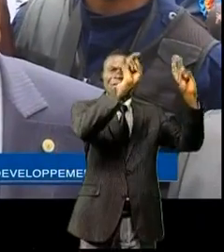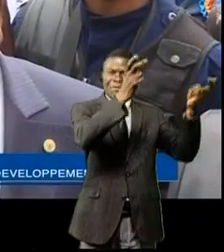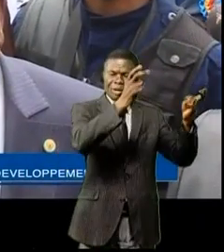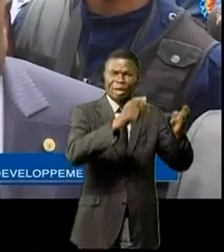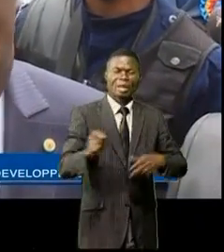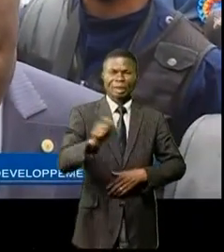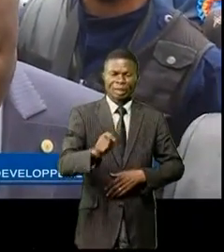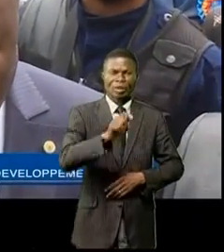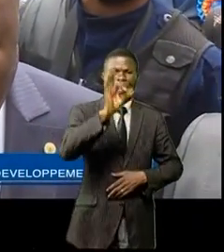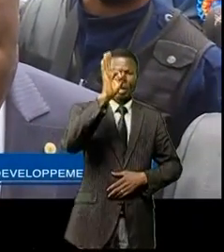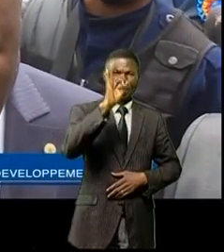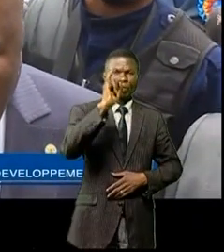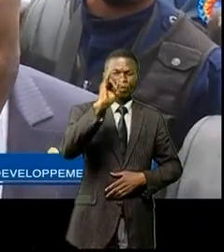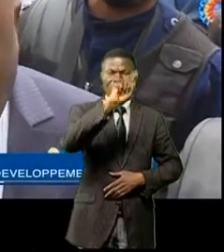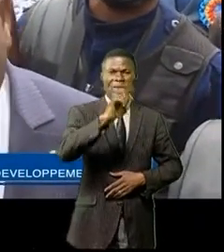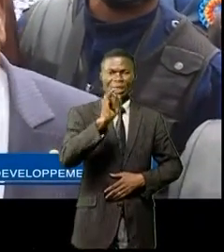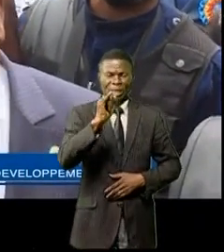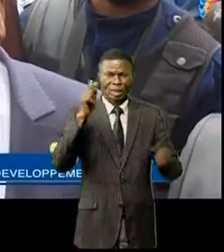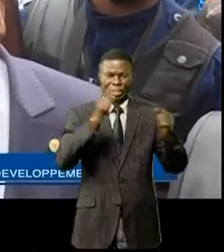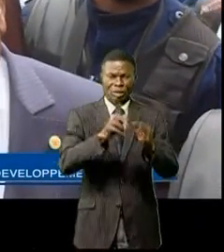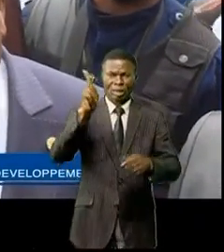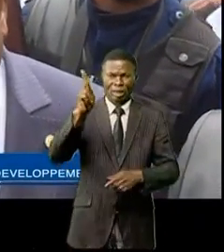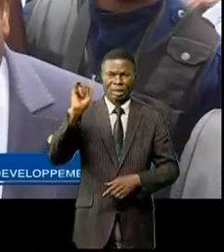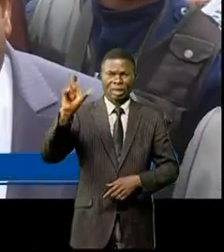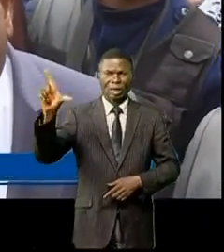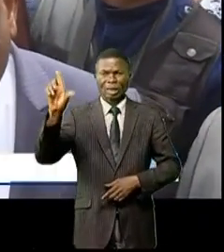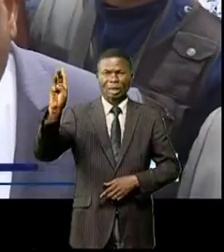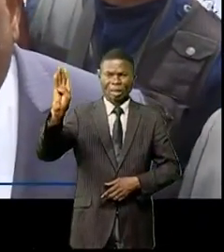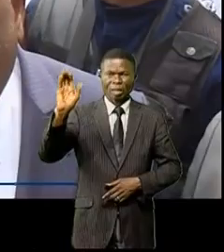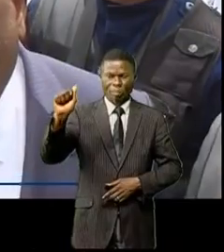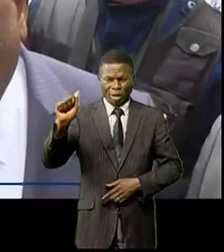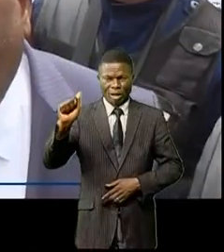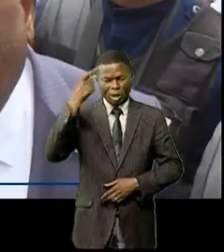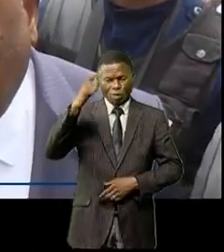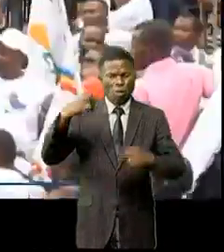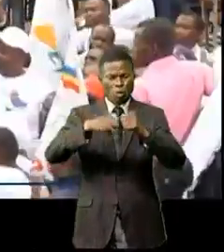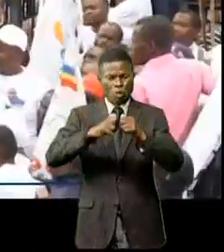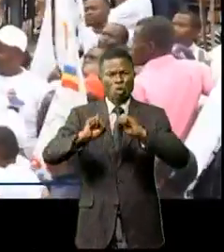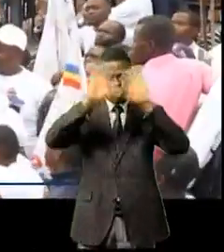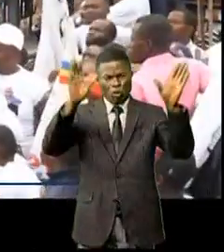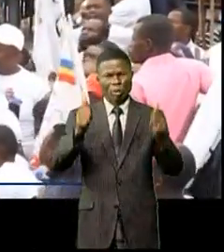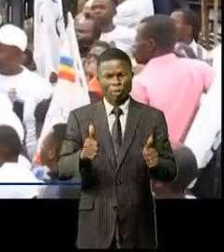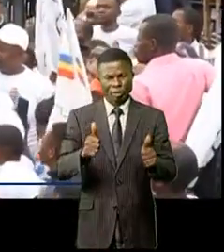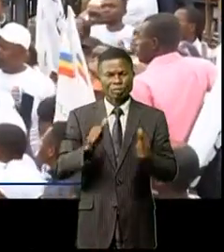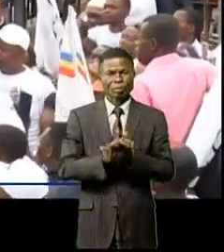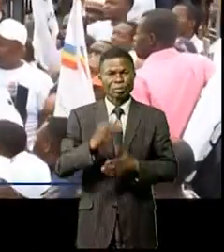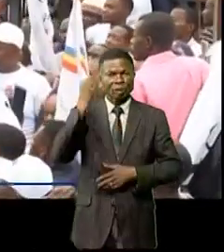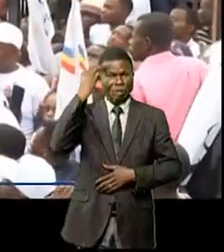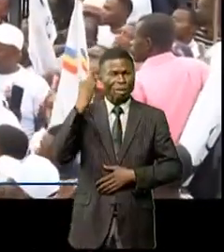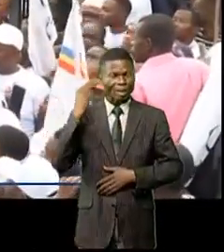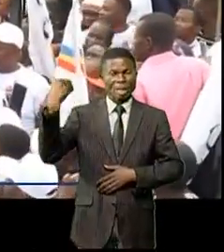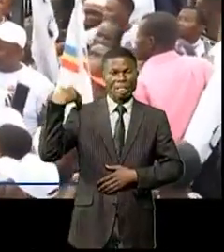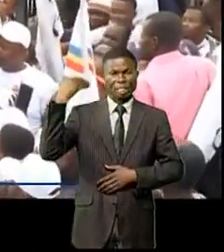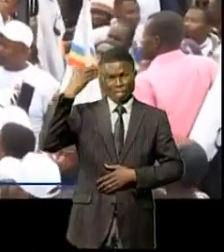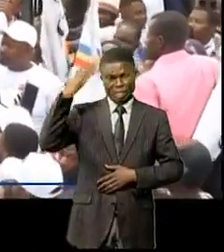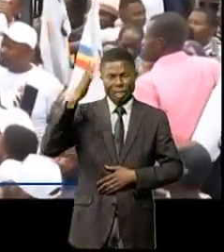territoire de Fizi jusqu'à Kiliba pour faire fonctionner la sucrerie de Kiliba. Peu avant, le ministre d'État s'est adressé